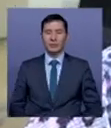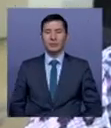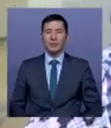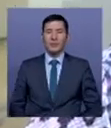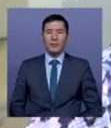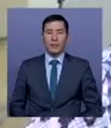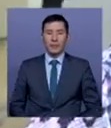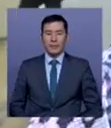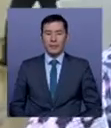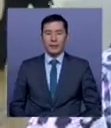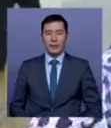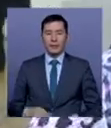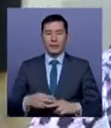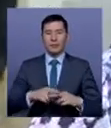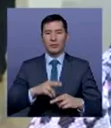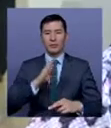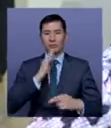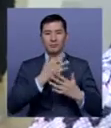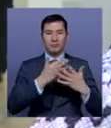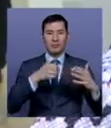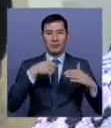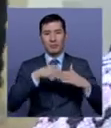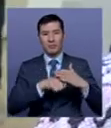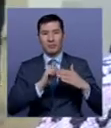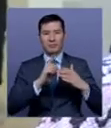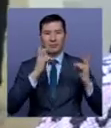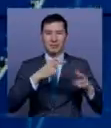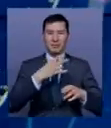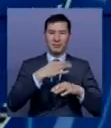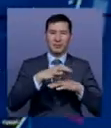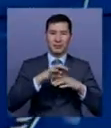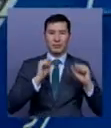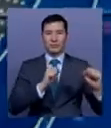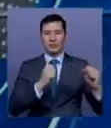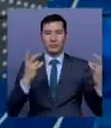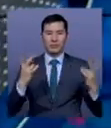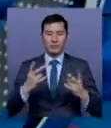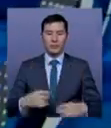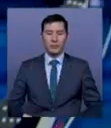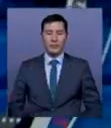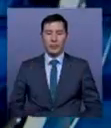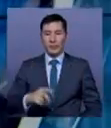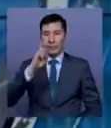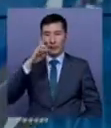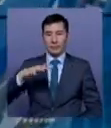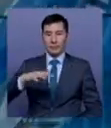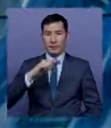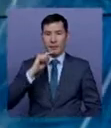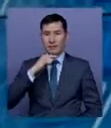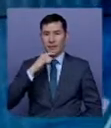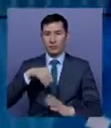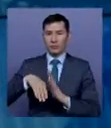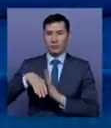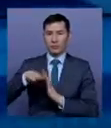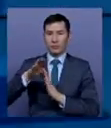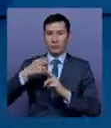құқығы, зорлық-зомбылықтан қорғау секілді түрлі салалар болып табылады. Ел экономикасының жақсаруында ғылымның орны